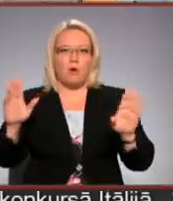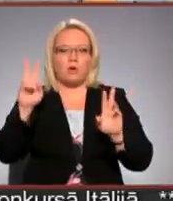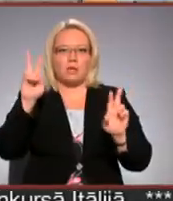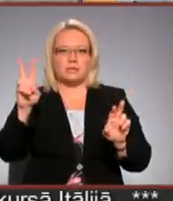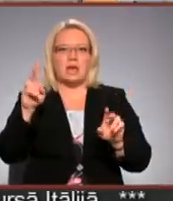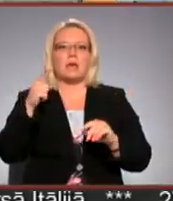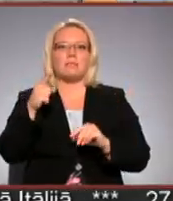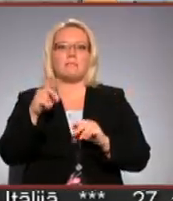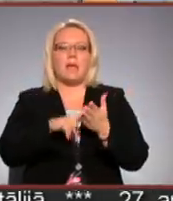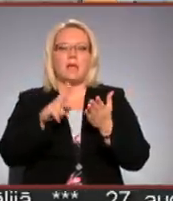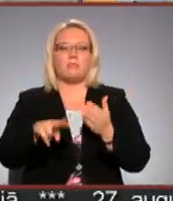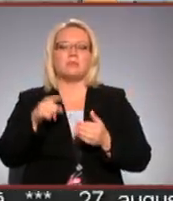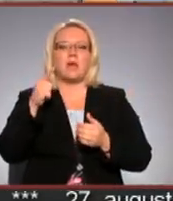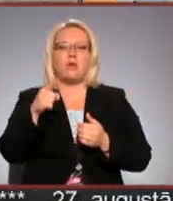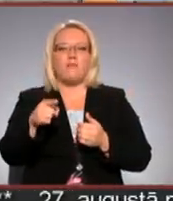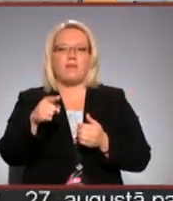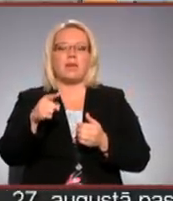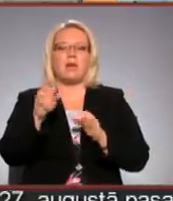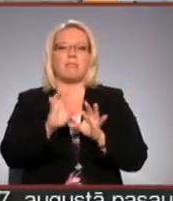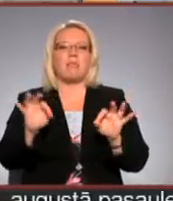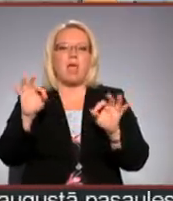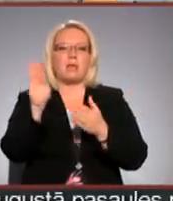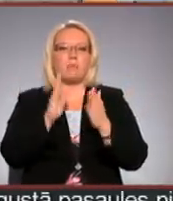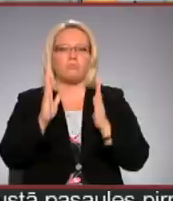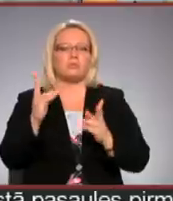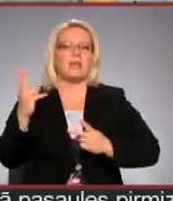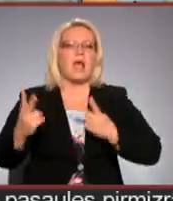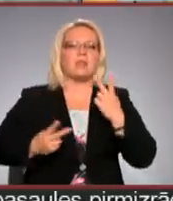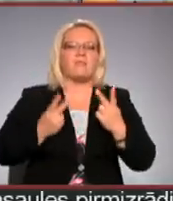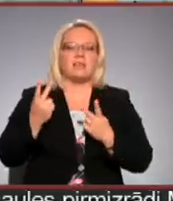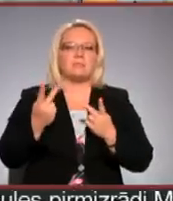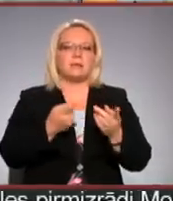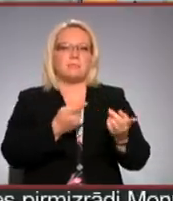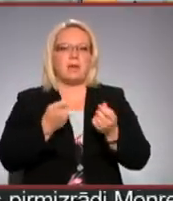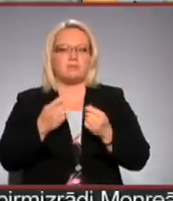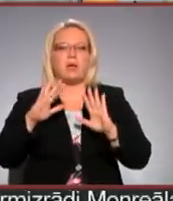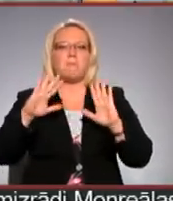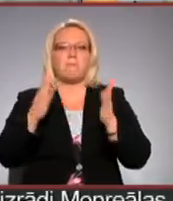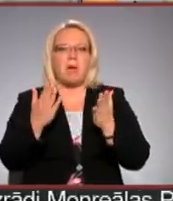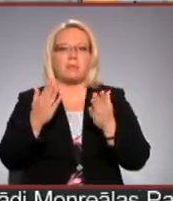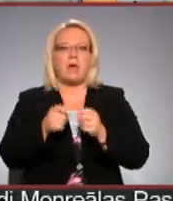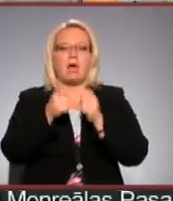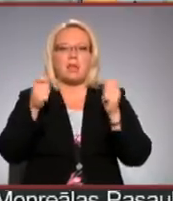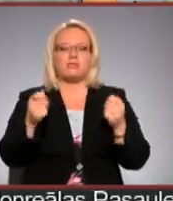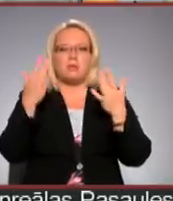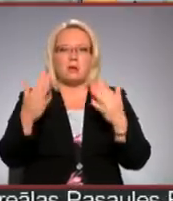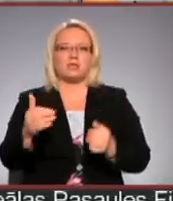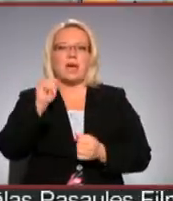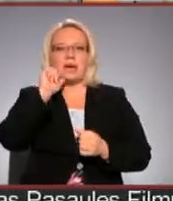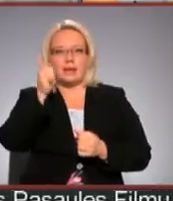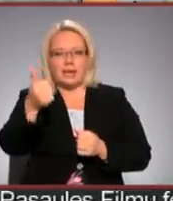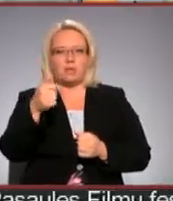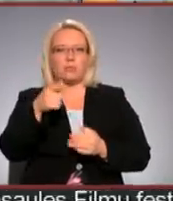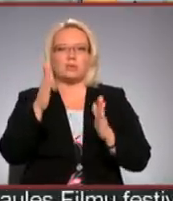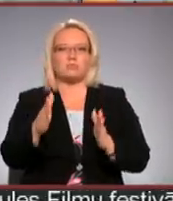Laboratory. Pieļaujams, ka no Pētera Martinsona daļrades tur arī būs iedvesmas iesmelšana, bet pasākuma atklāšanas pasākums jau rīt. Simpozijas